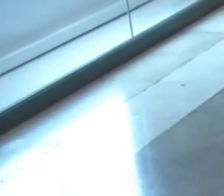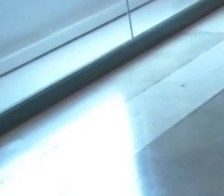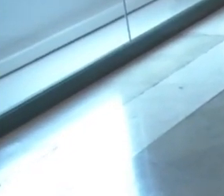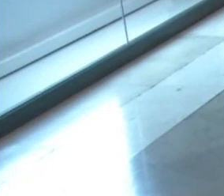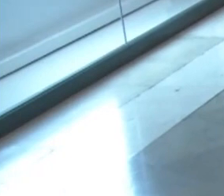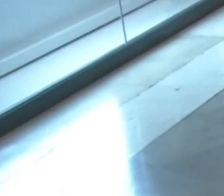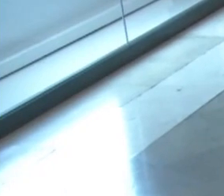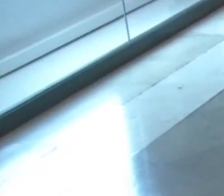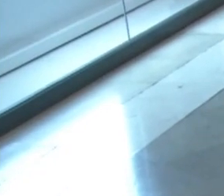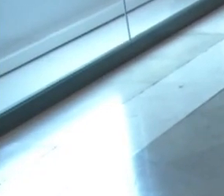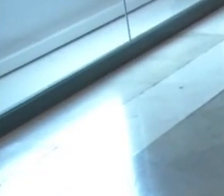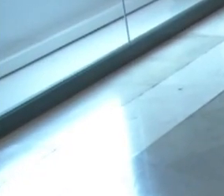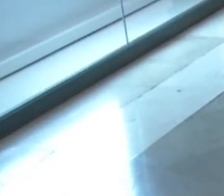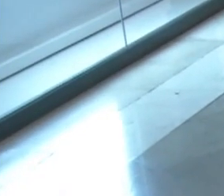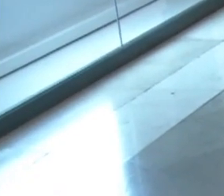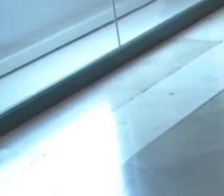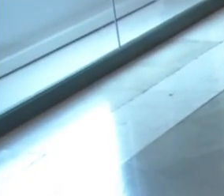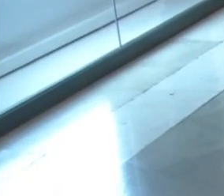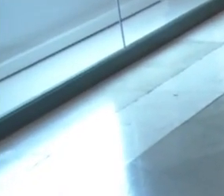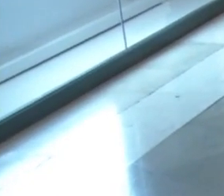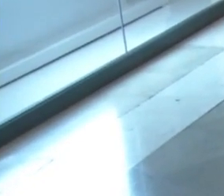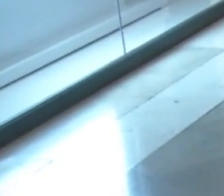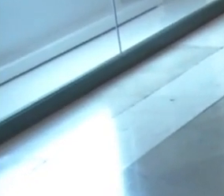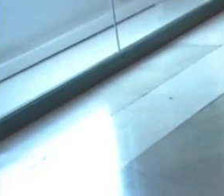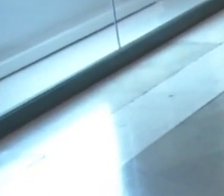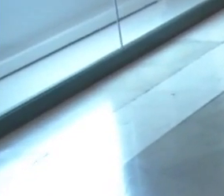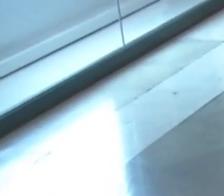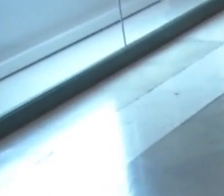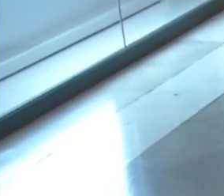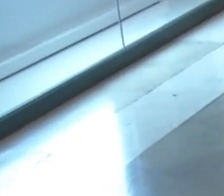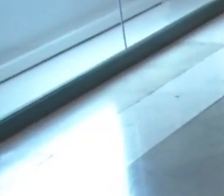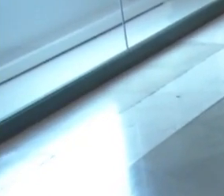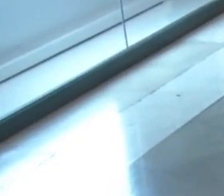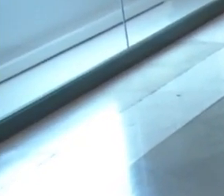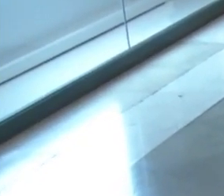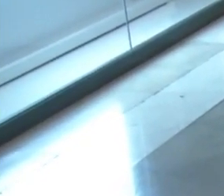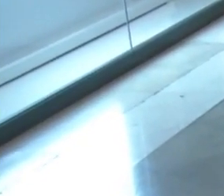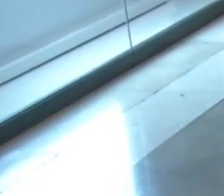للمواطنين وأخواننا المقيمين في دولة الكويت. أخوكم نواف الشراكي لتلفزيون دولة الكويت.